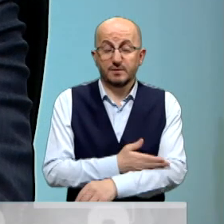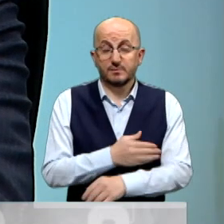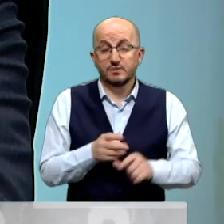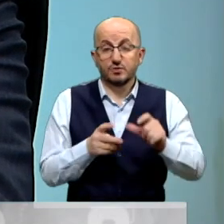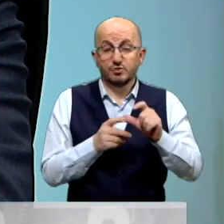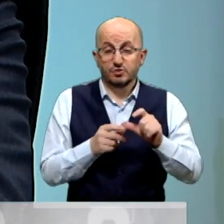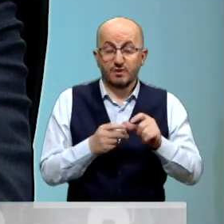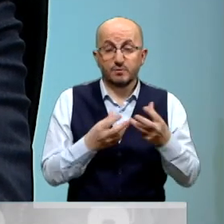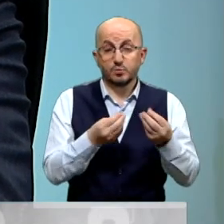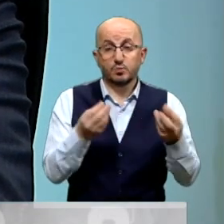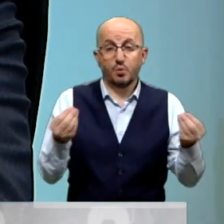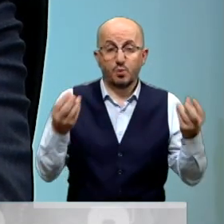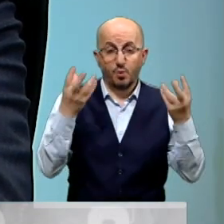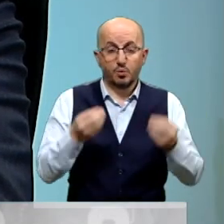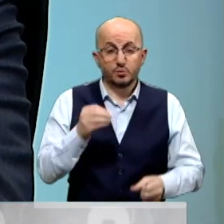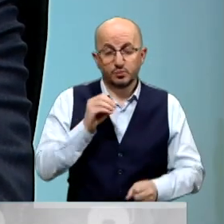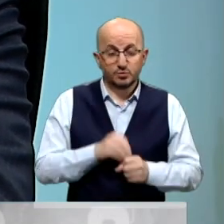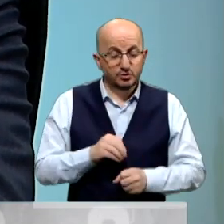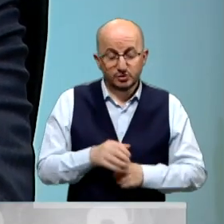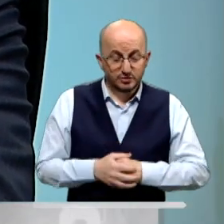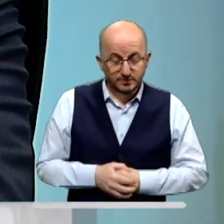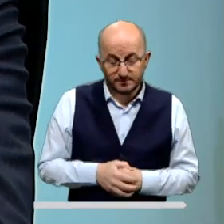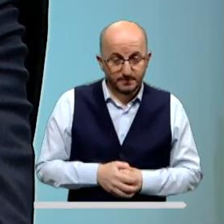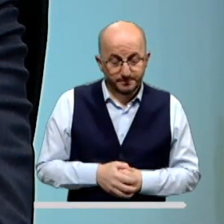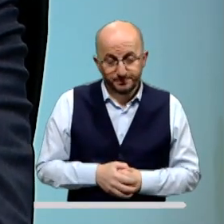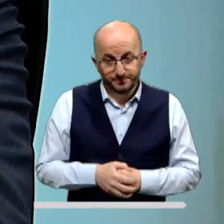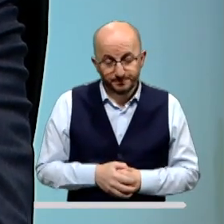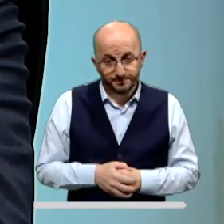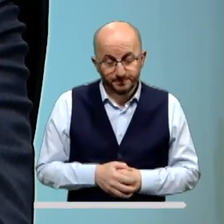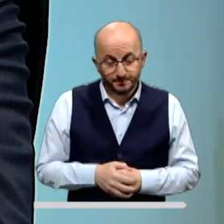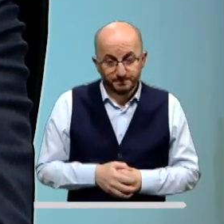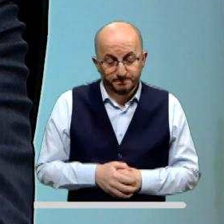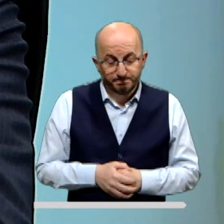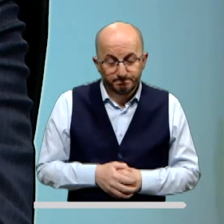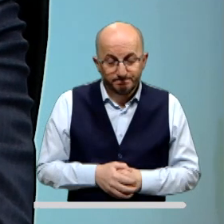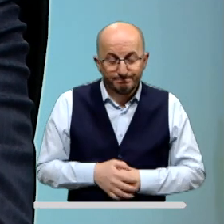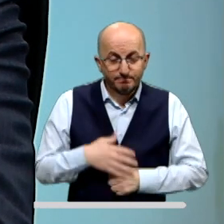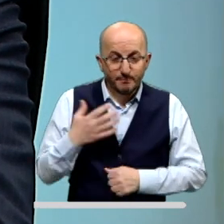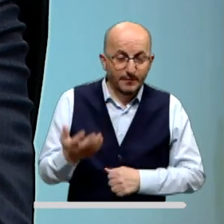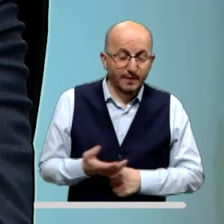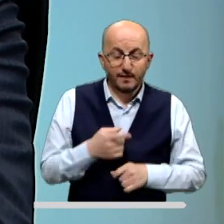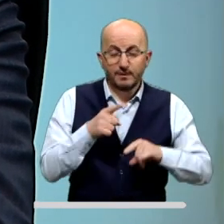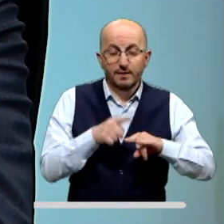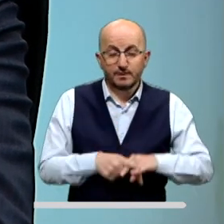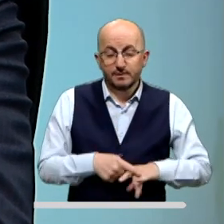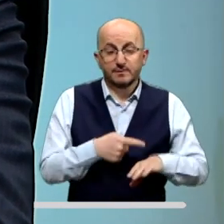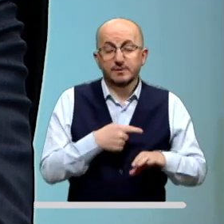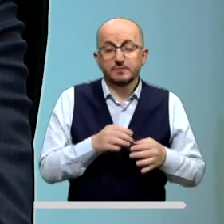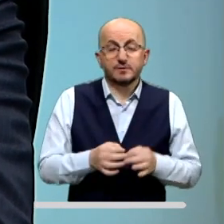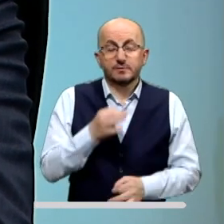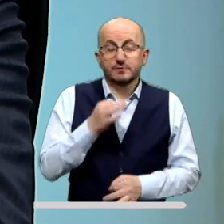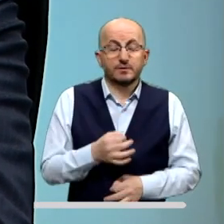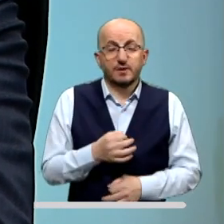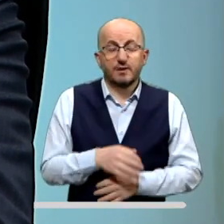çok olduğu için onlar için de bir açıklama yapmış olalım Allah razı olsun Eğer Hanefi bir kimse de şayet